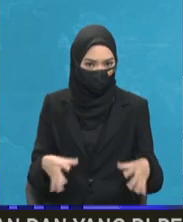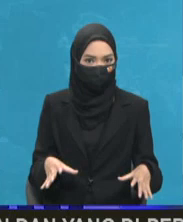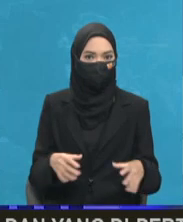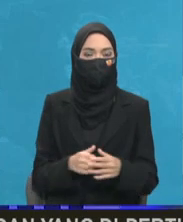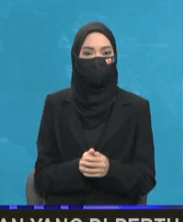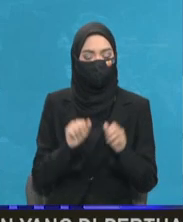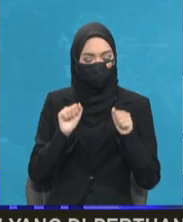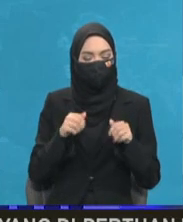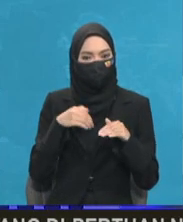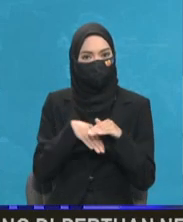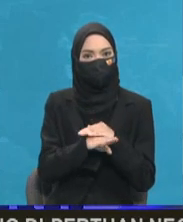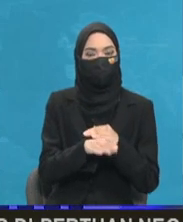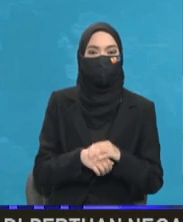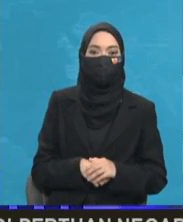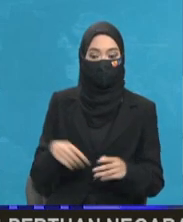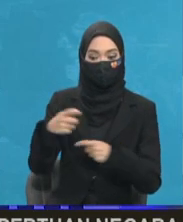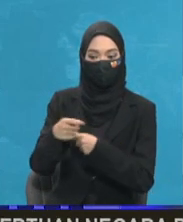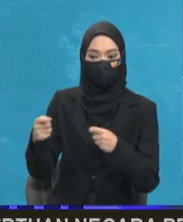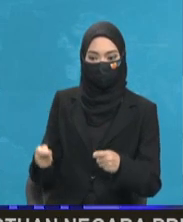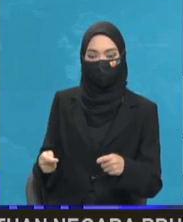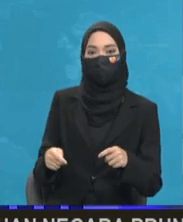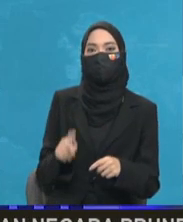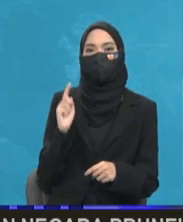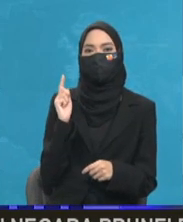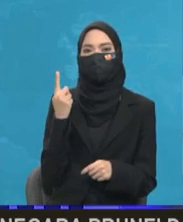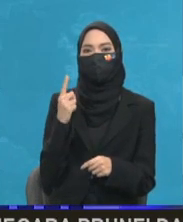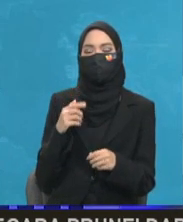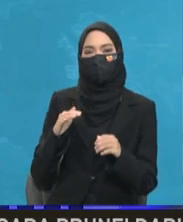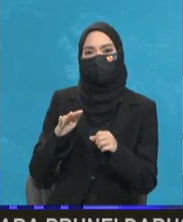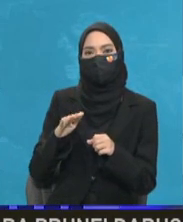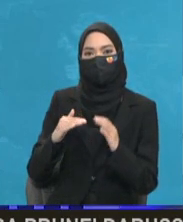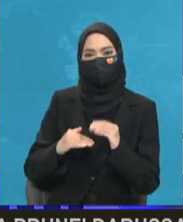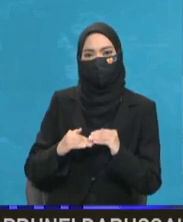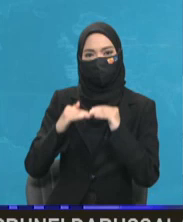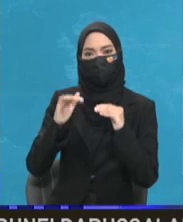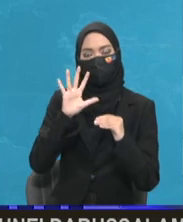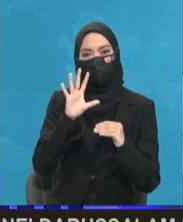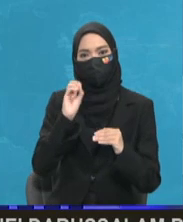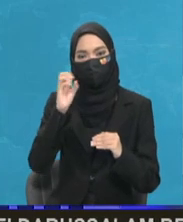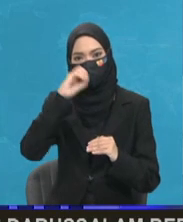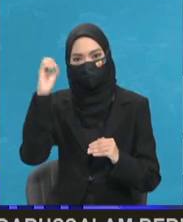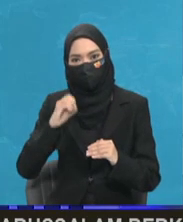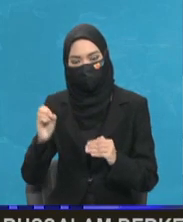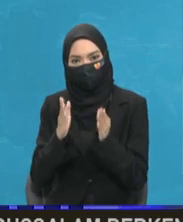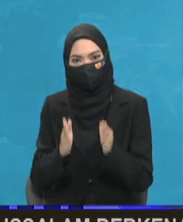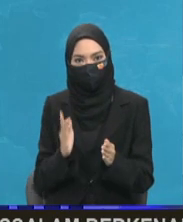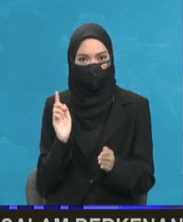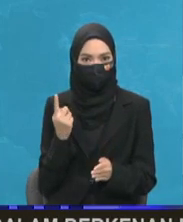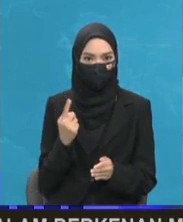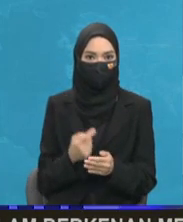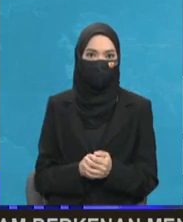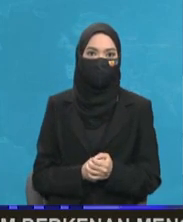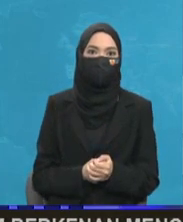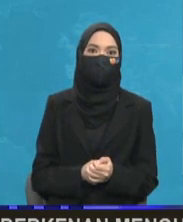pasti tempat atau tidak lebih dari 200 orang hot tersebut juga dikenakan kepada tempat-tempat ibadat pagi agama